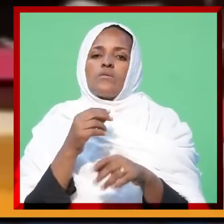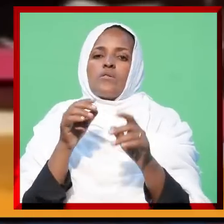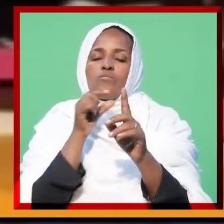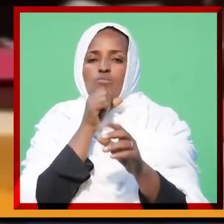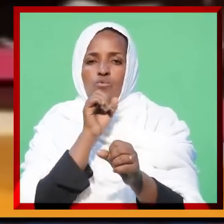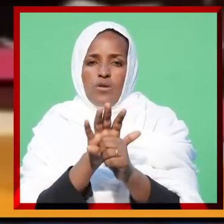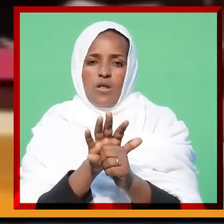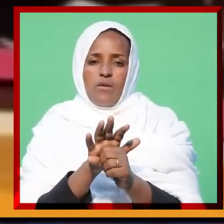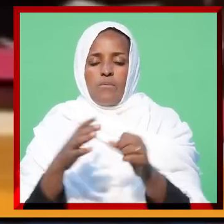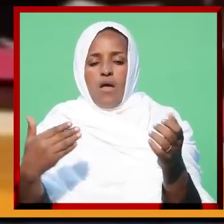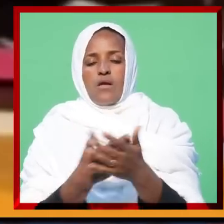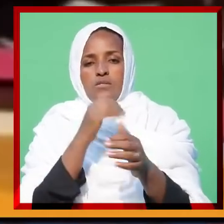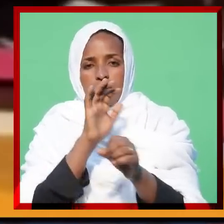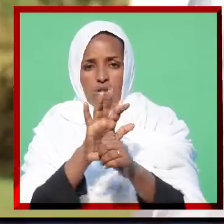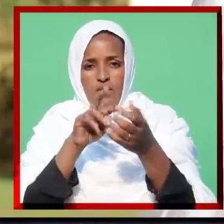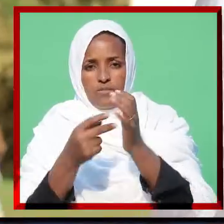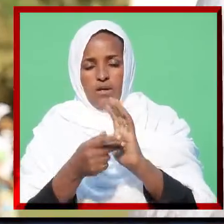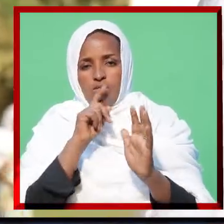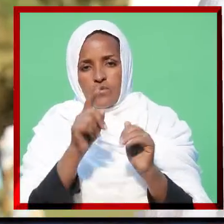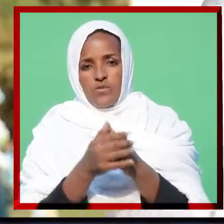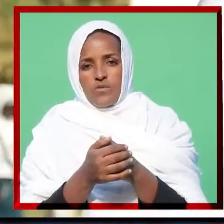ብሉይ ኪዳንም አዲስ ኪዳንም ማለት ነው።